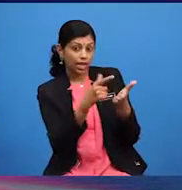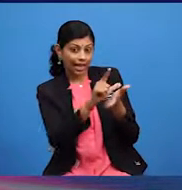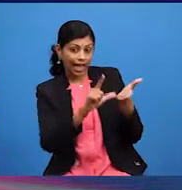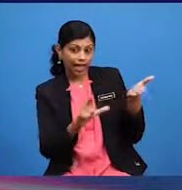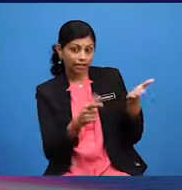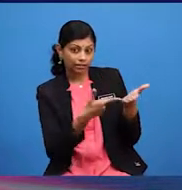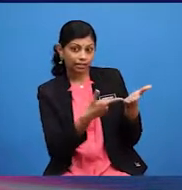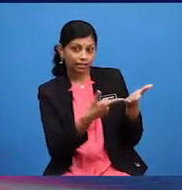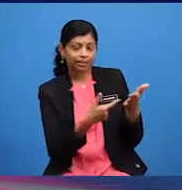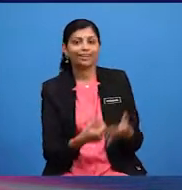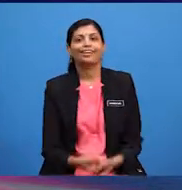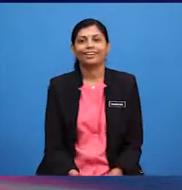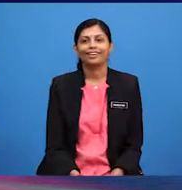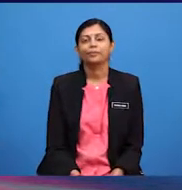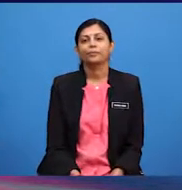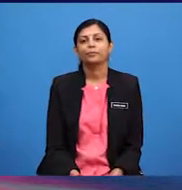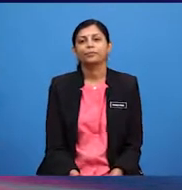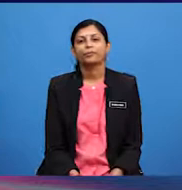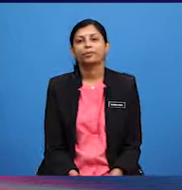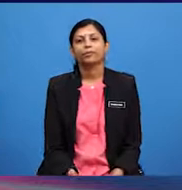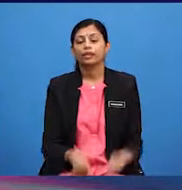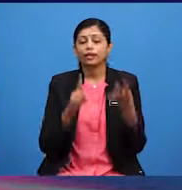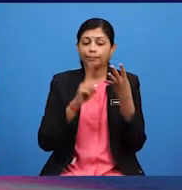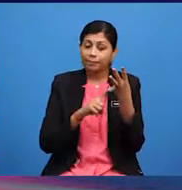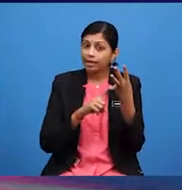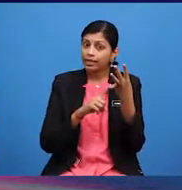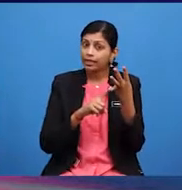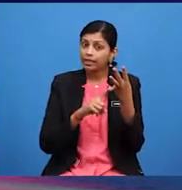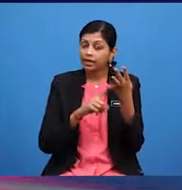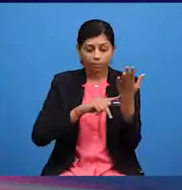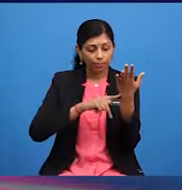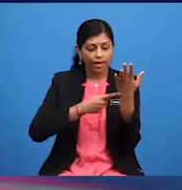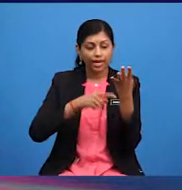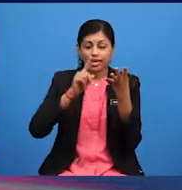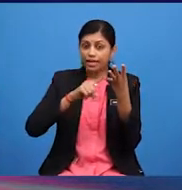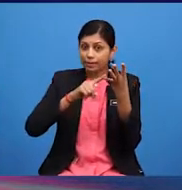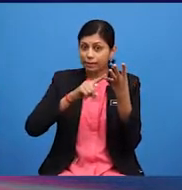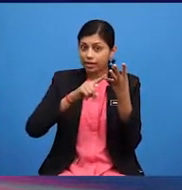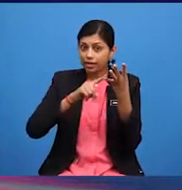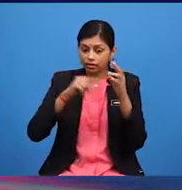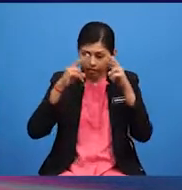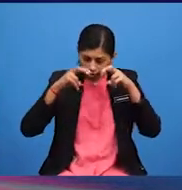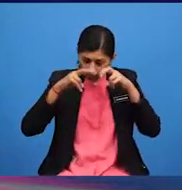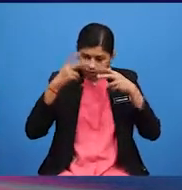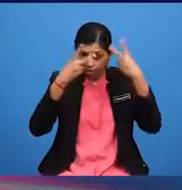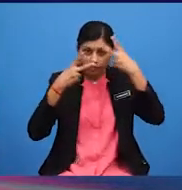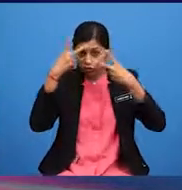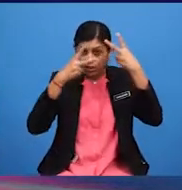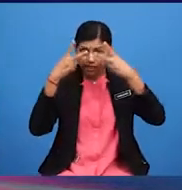Peranan lakaran yang keempat ialah eksplorasi visual.